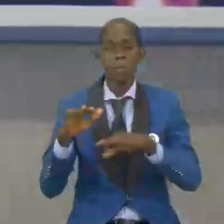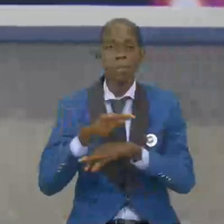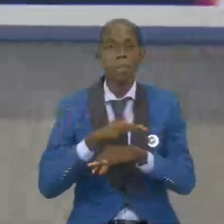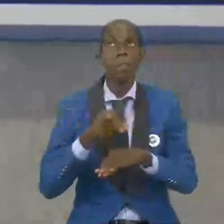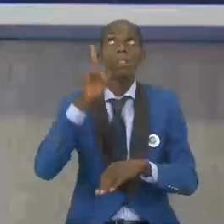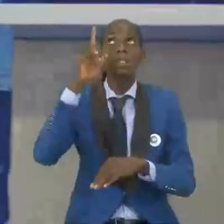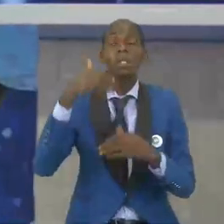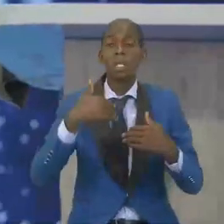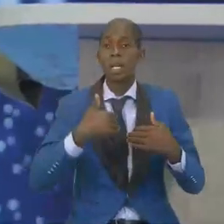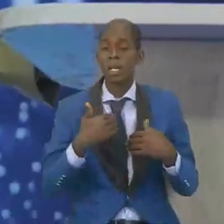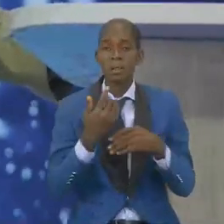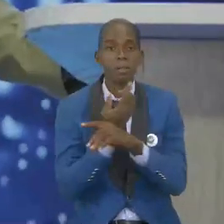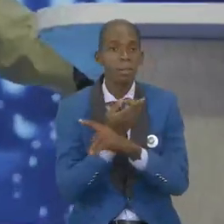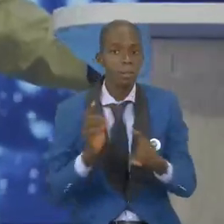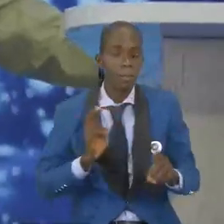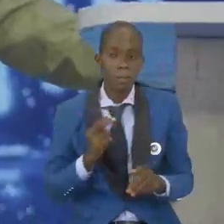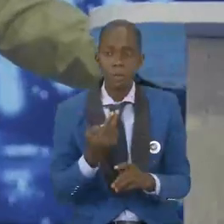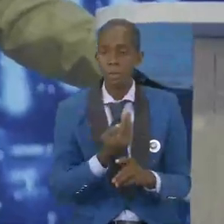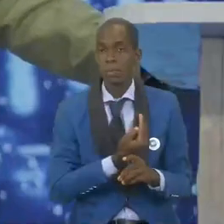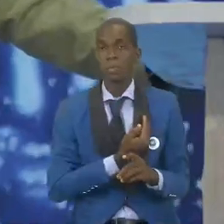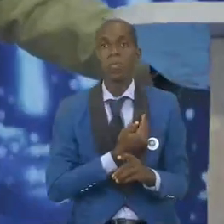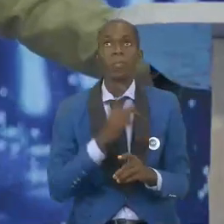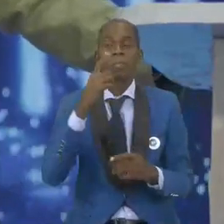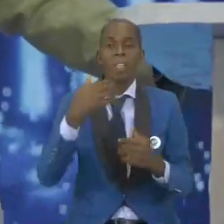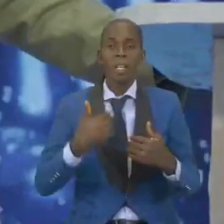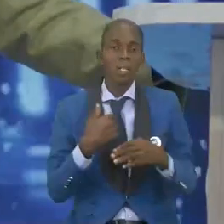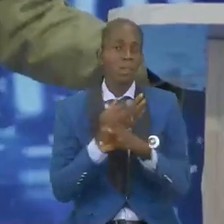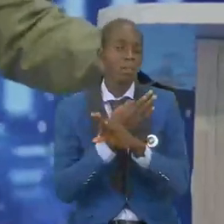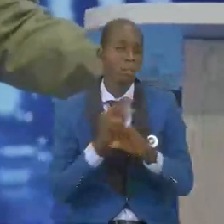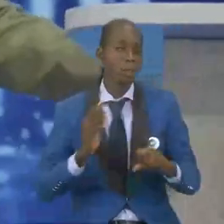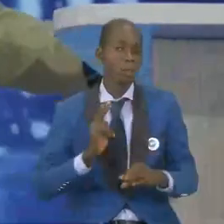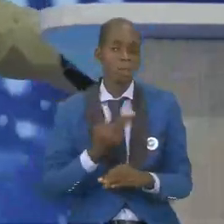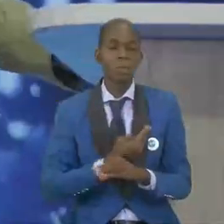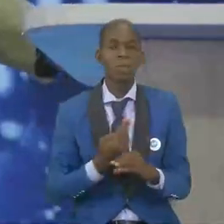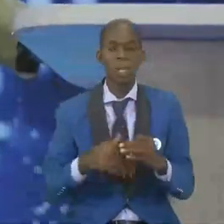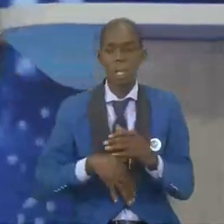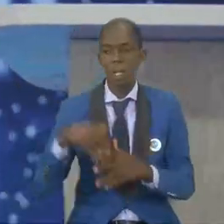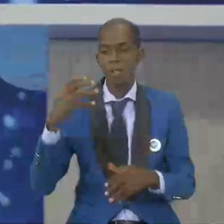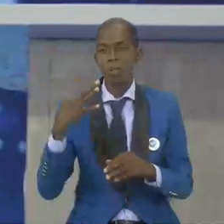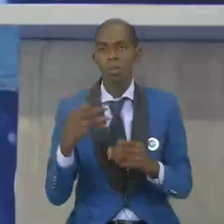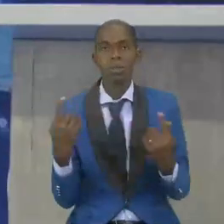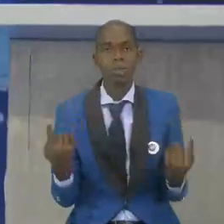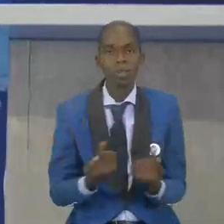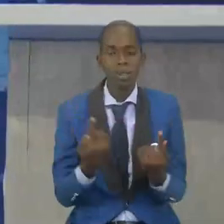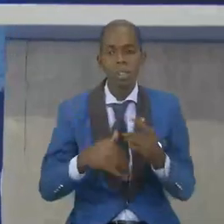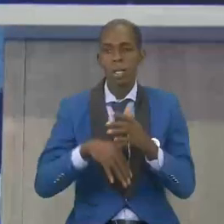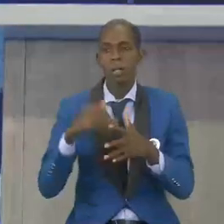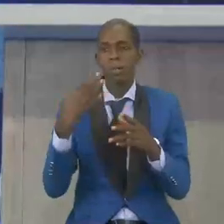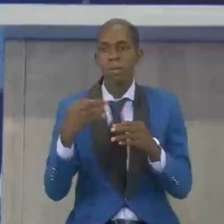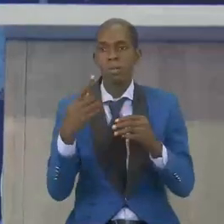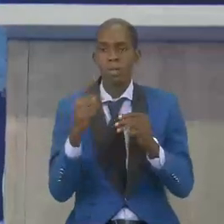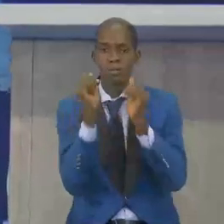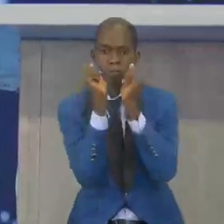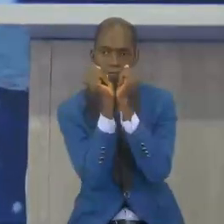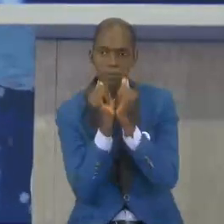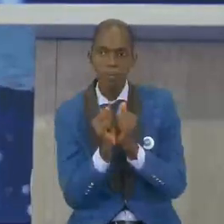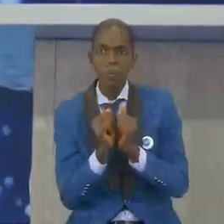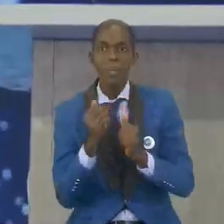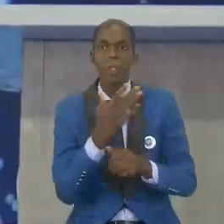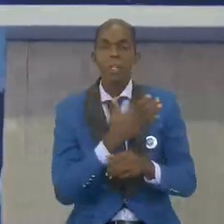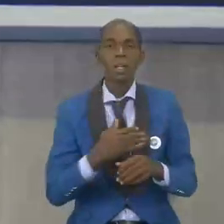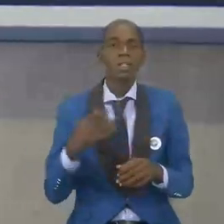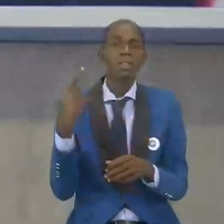délivrés, émancipés. Il nous a sortis du péché, sortis de l'esclavage